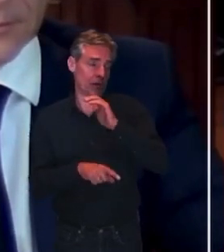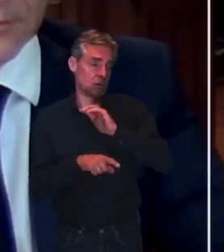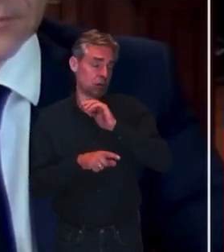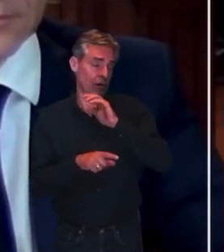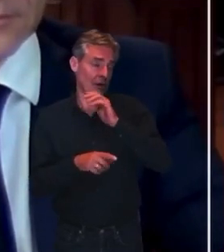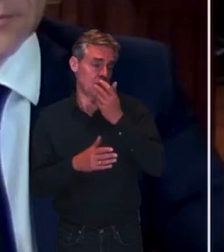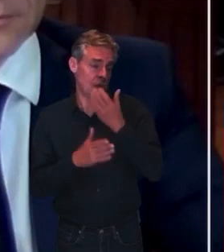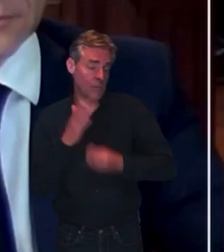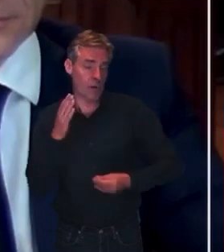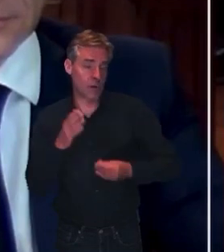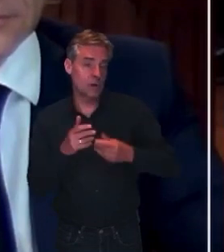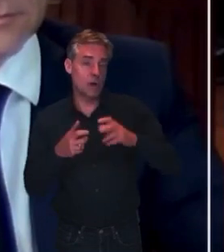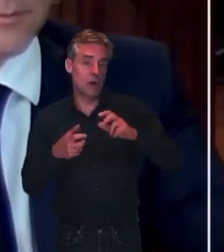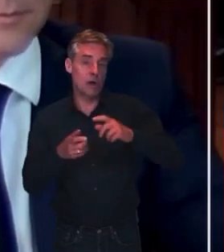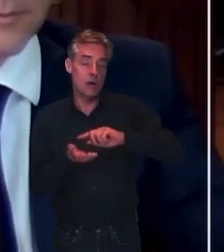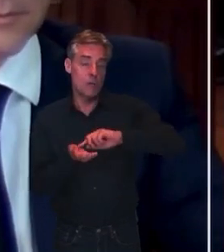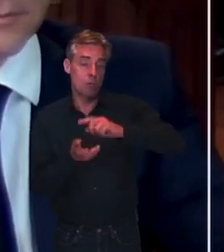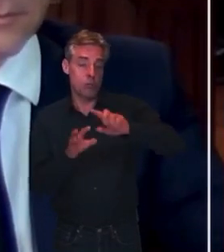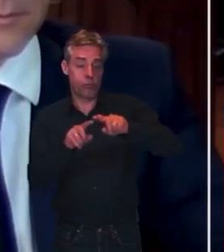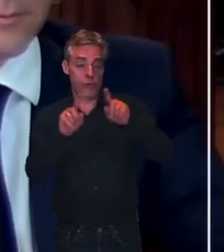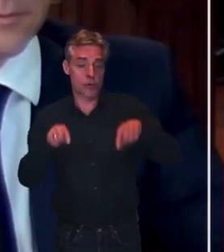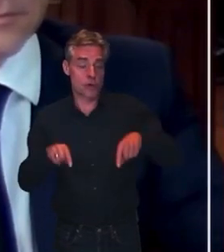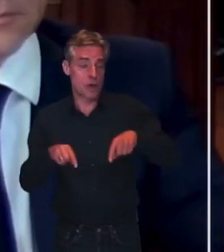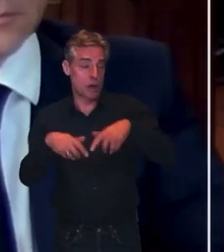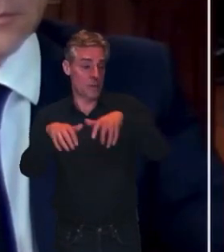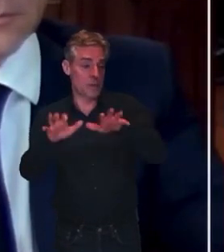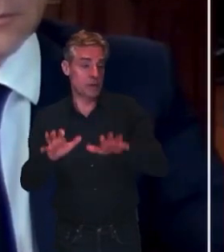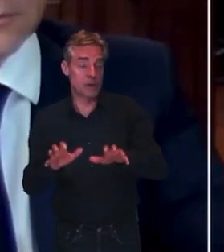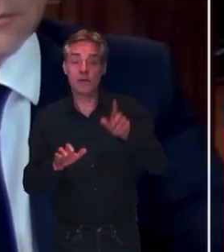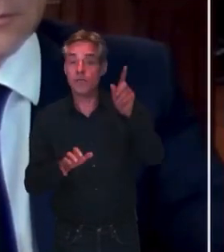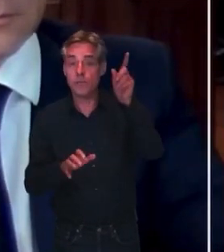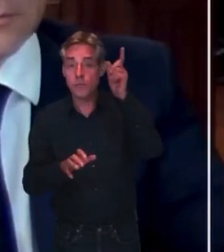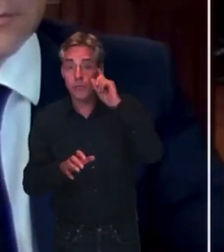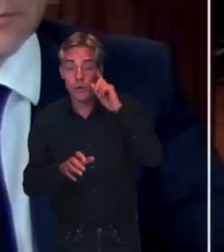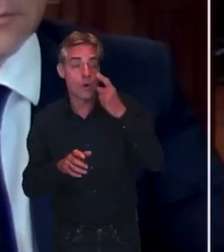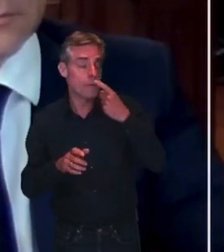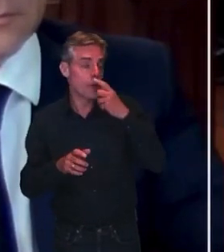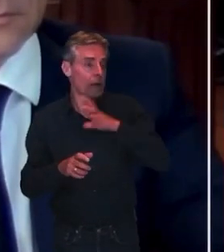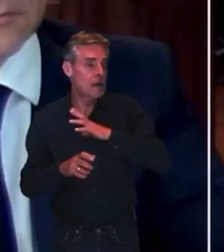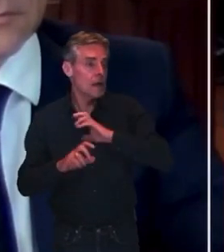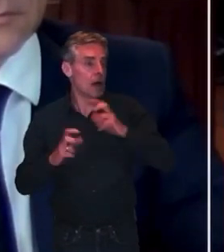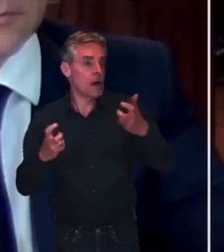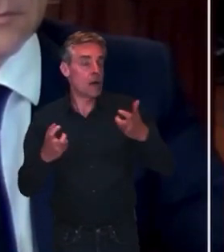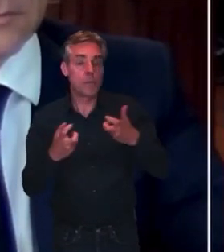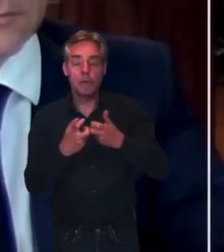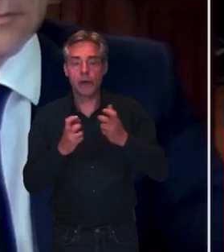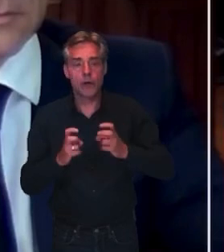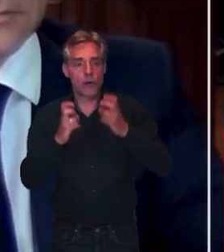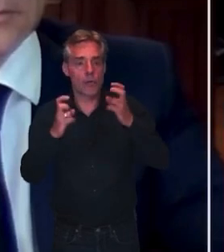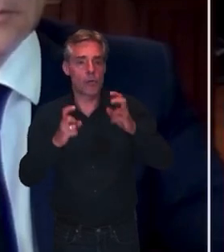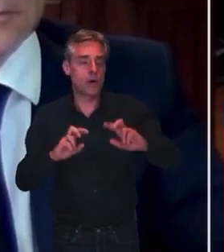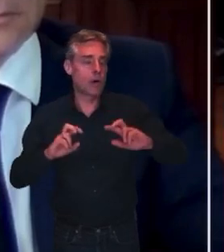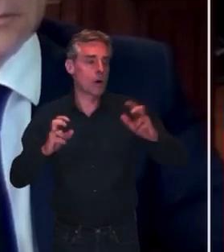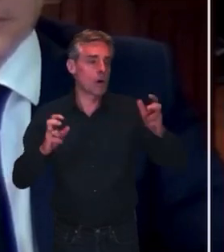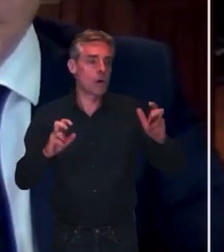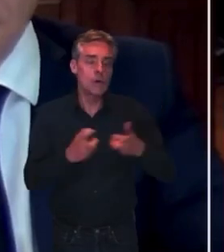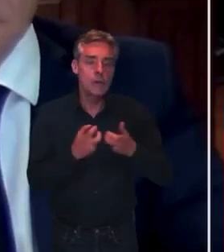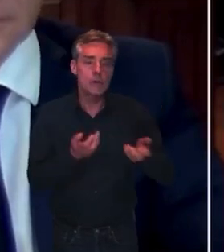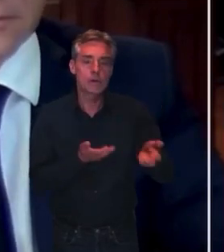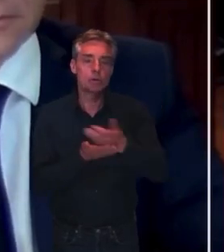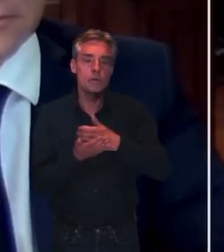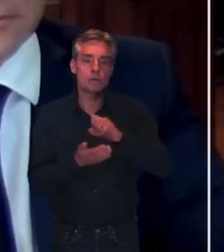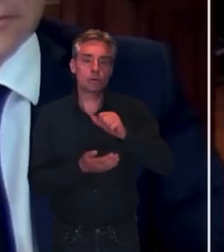des budgets de fonctionnement. Parce qu'eux aussi ont dû avoir affaire à l'augmentation du coût de la vie, à l'augmentation du SMIC, à